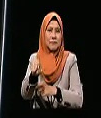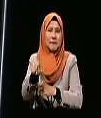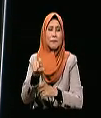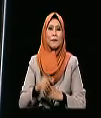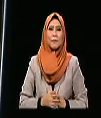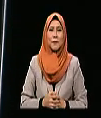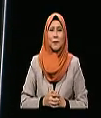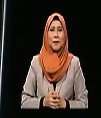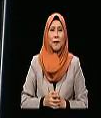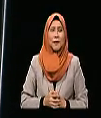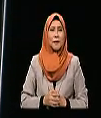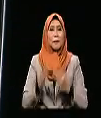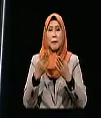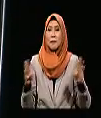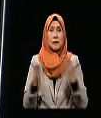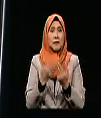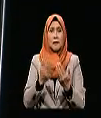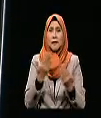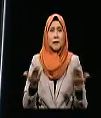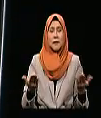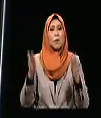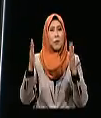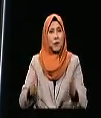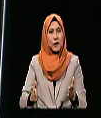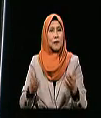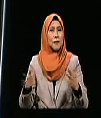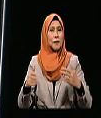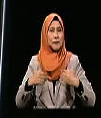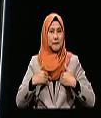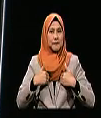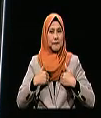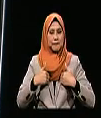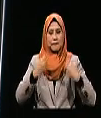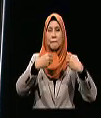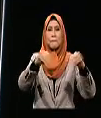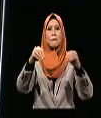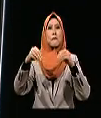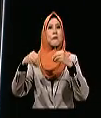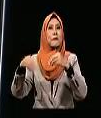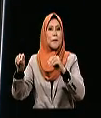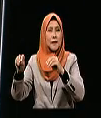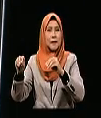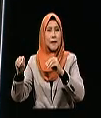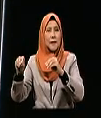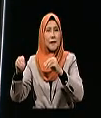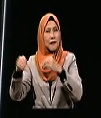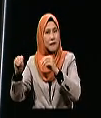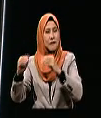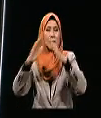orang dalam bahasa yang mudah ialah orang yang sudah berada di pasaran